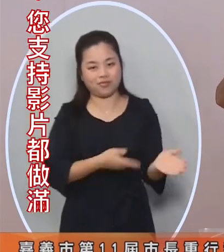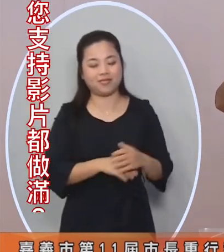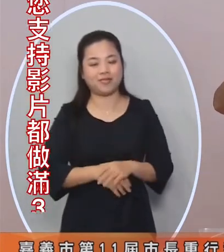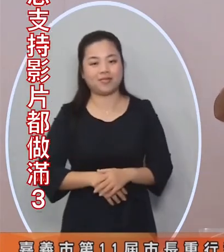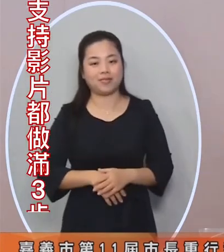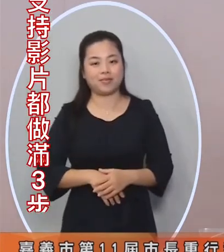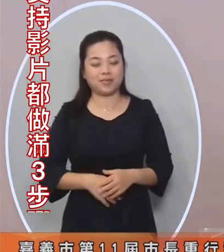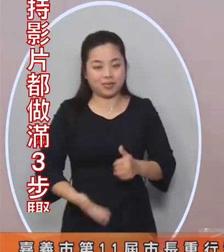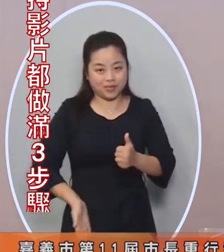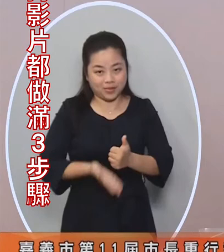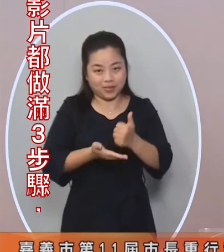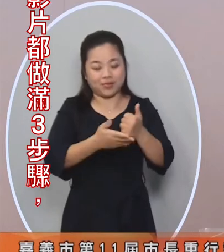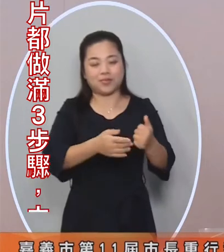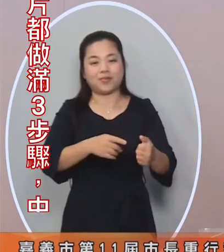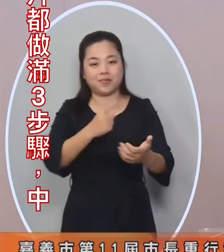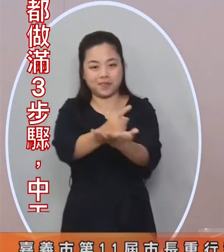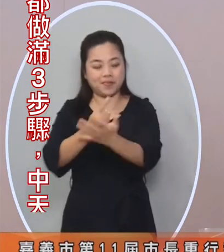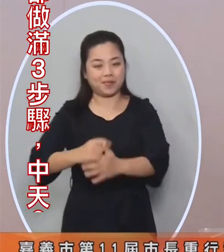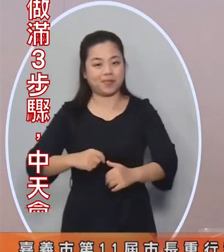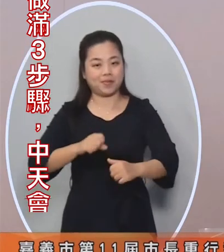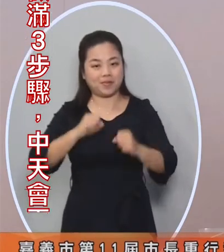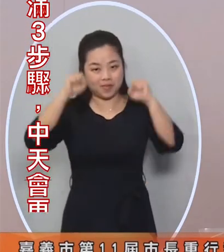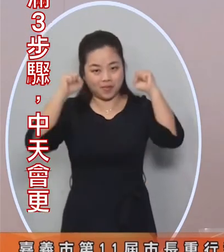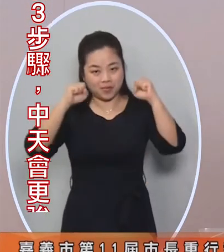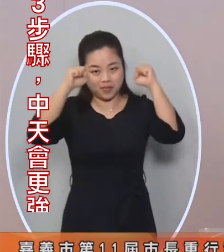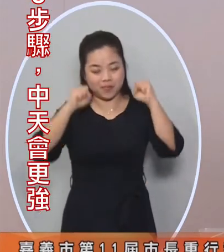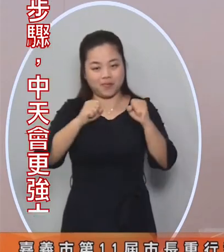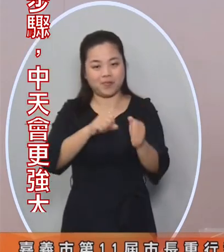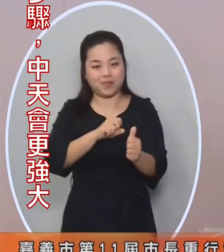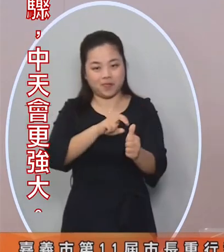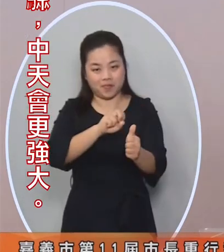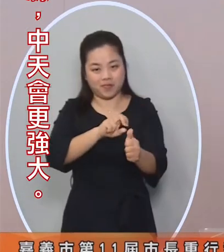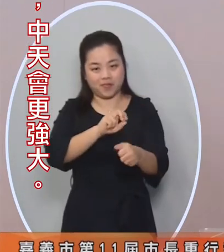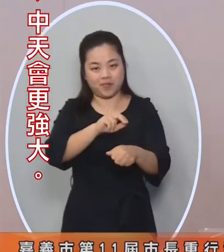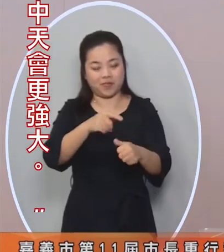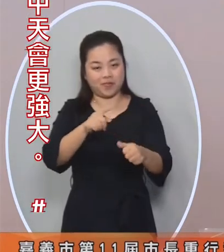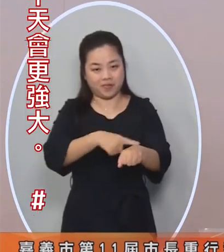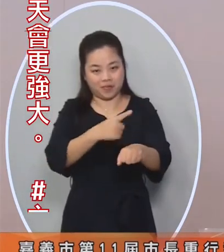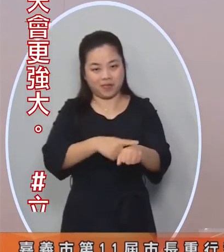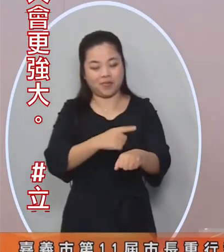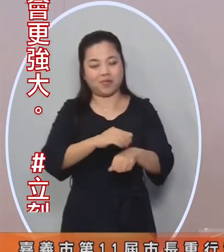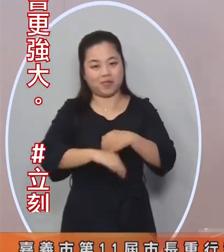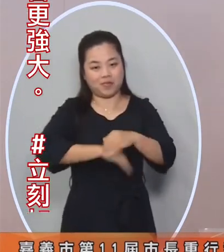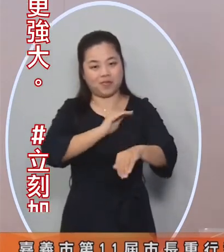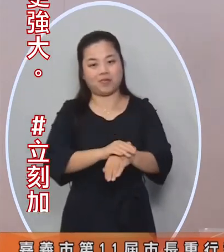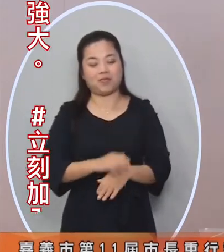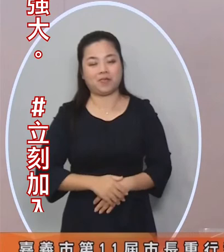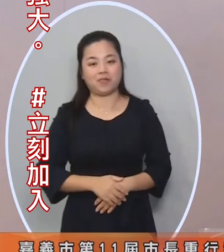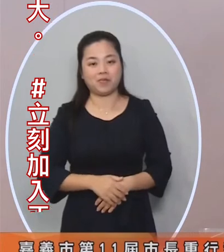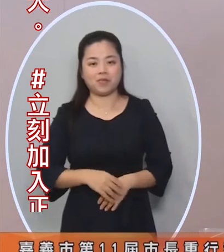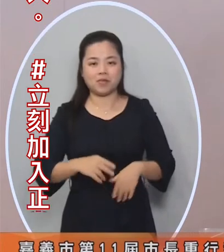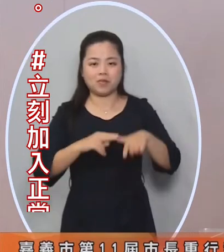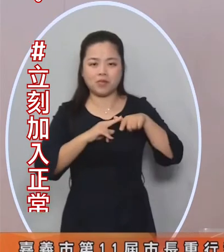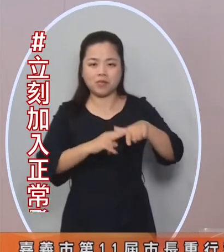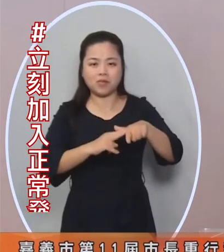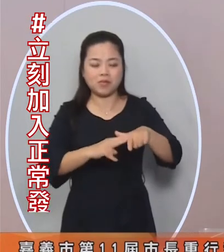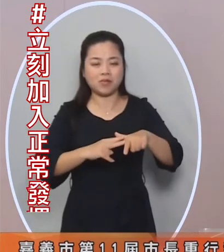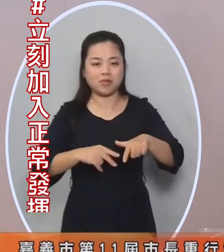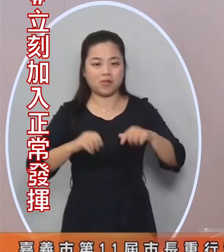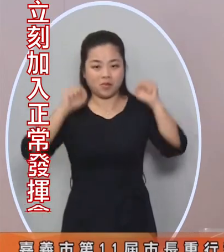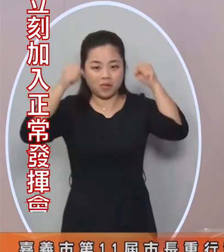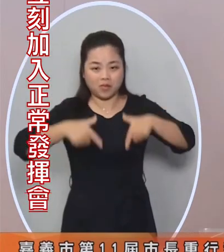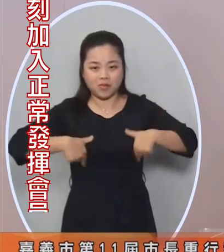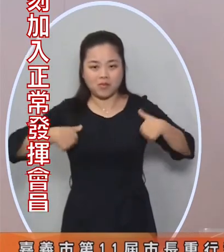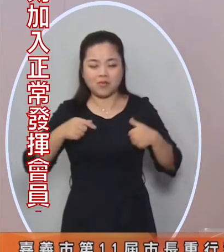就是要提倡大家来养成一个运动的习惯。那为什么呢？我会推荐这个运动的内衣啊、哦，就